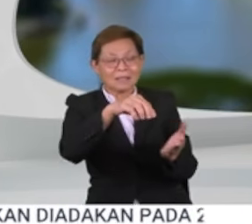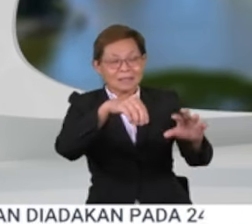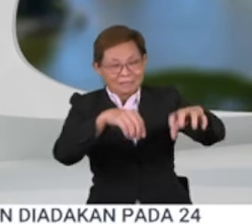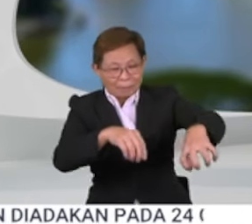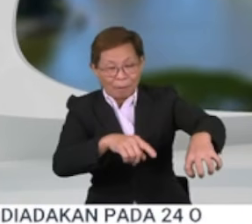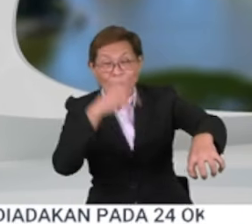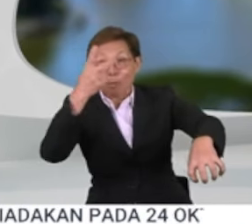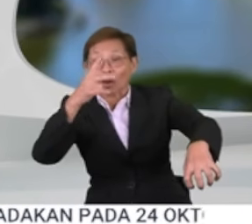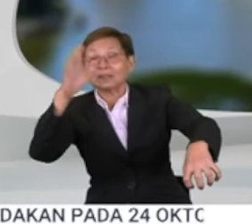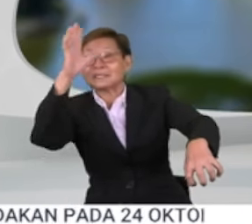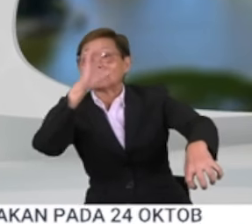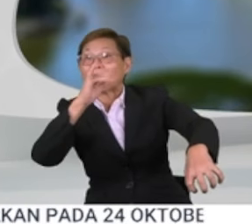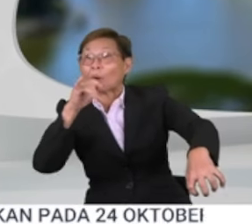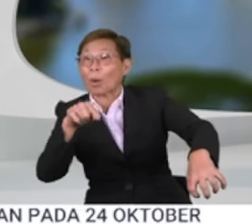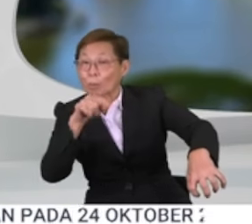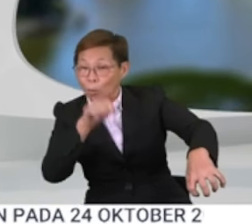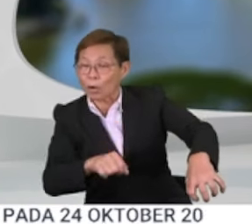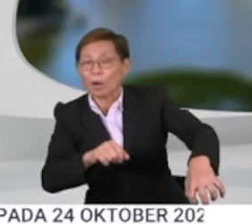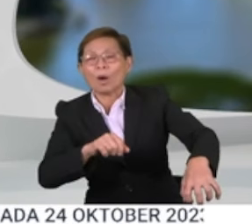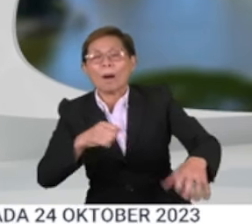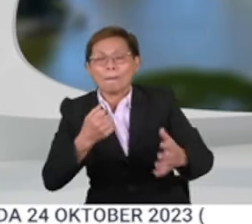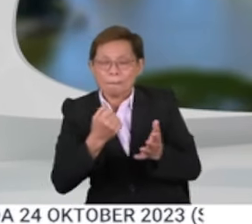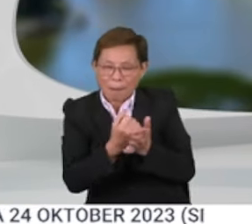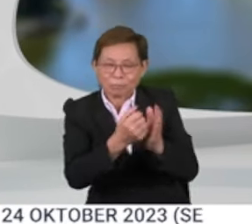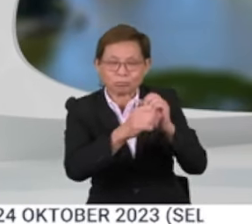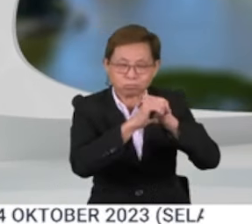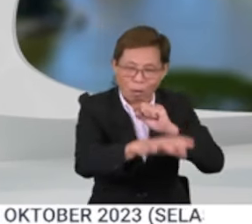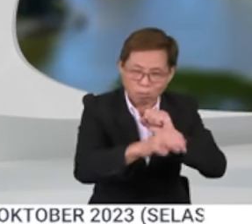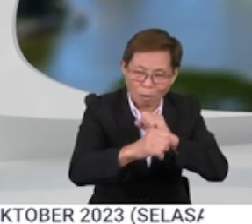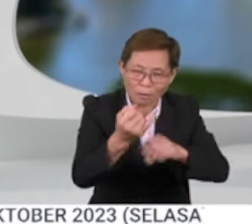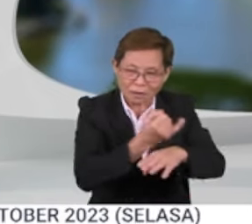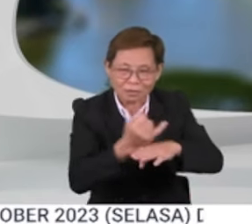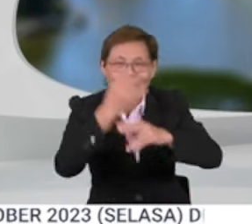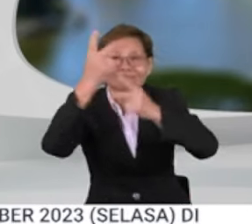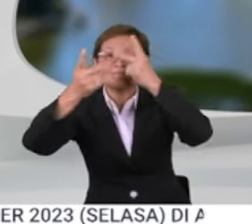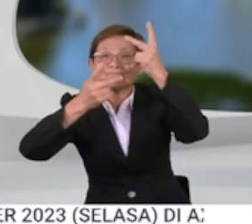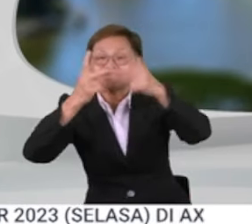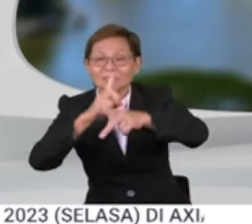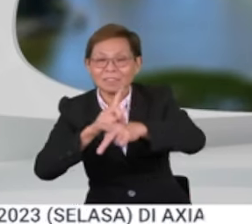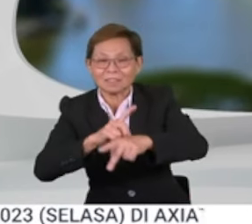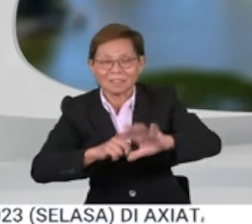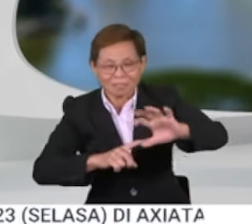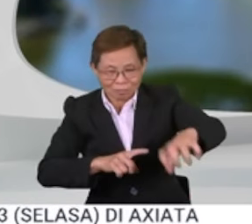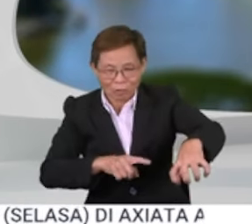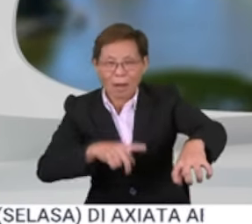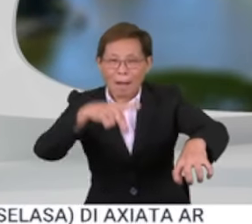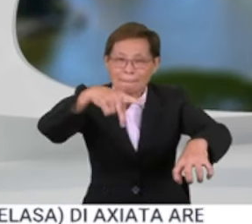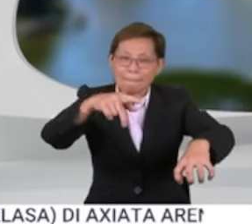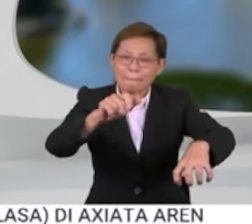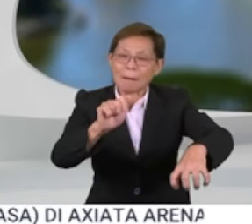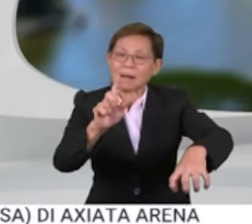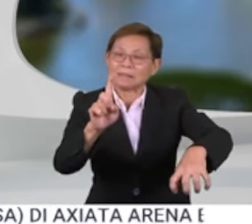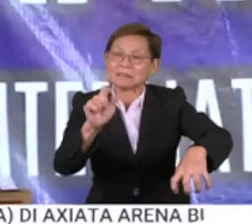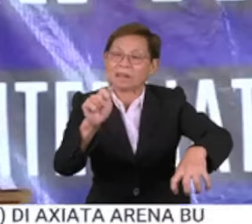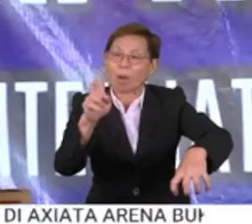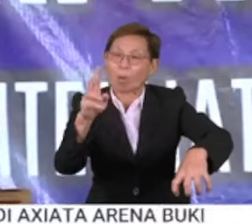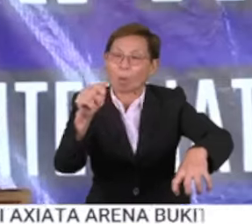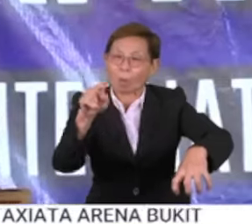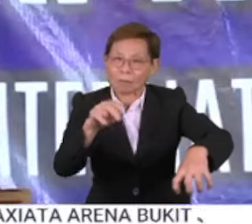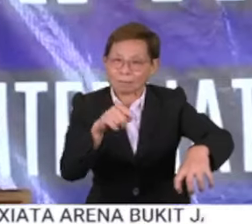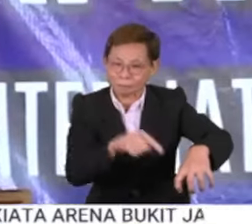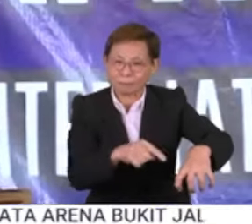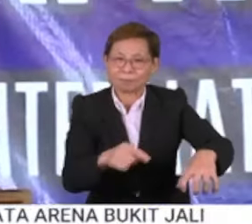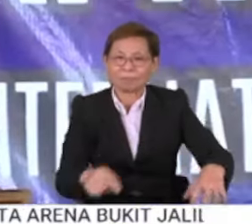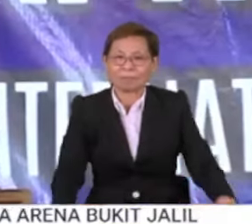pelancongan Sarawak. Ia secara tidak langsung membantu mempromosikan industri pelancongan di kawasan Padawan.